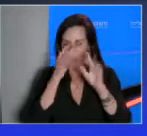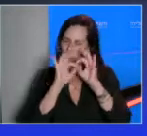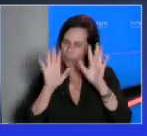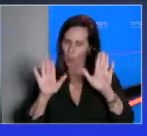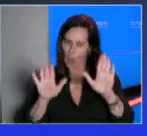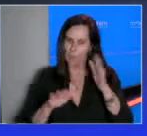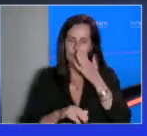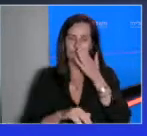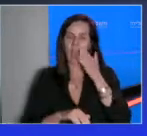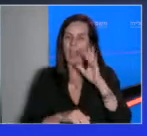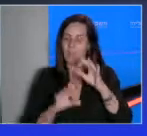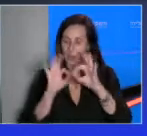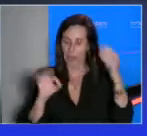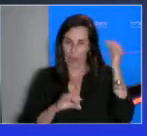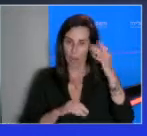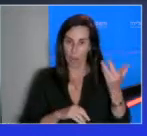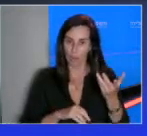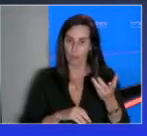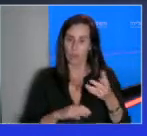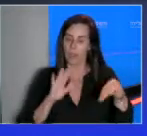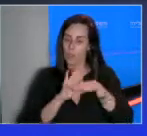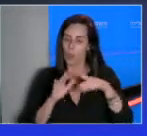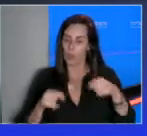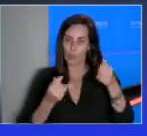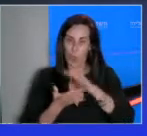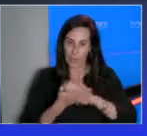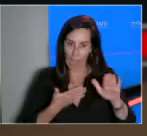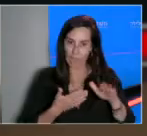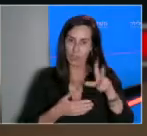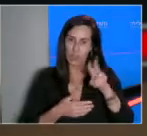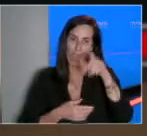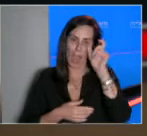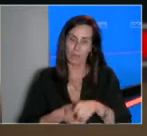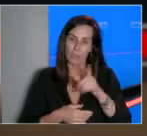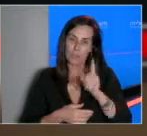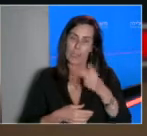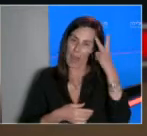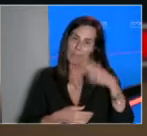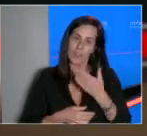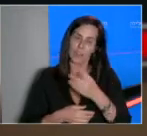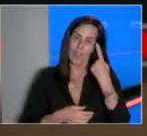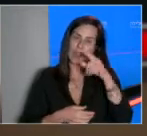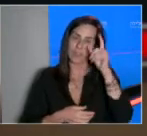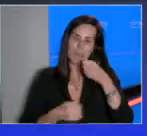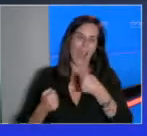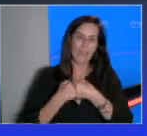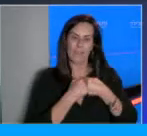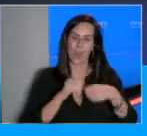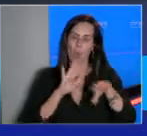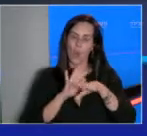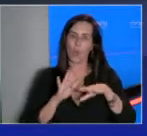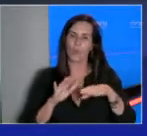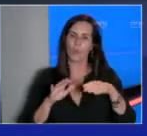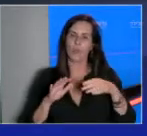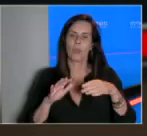תהיו רגועים. אבל עם פתיחת שנת הלימודים וחוק חינוך חינם, יש פה בן אדם שצריך להביא אותו כי הוא אחד מהנאבקים על חוק חינוך